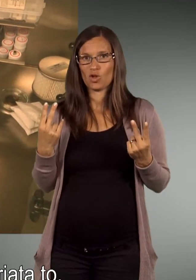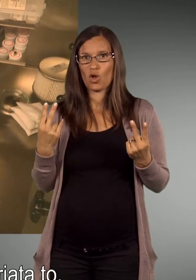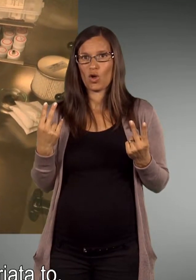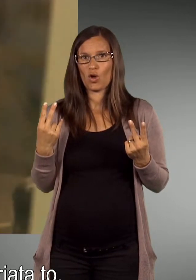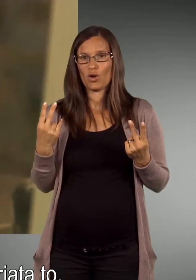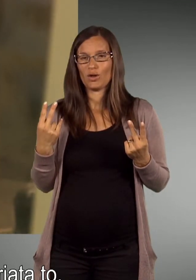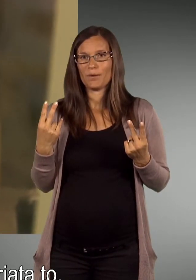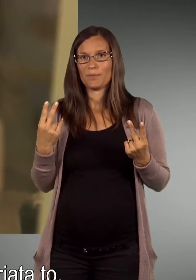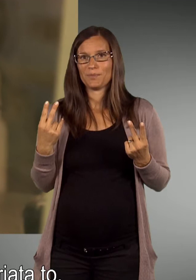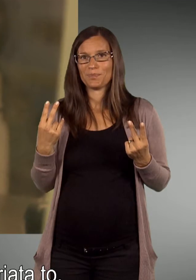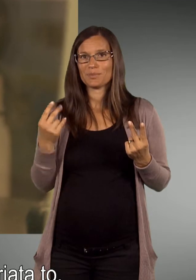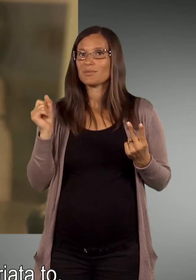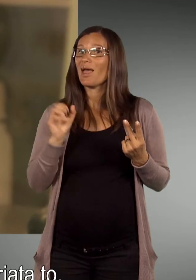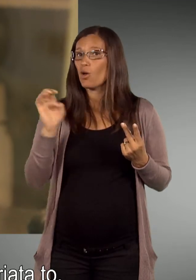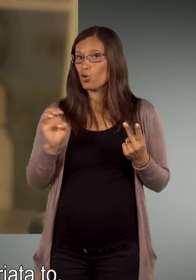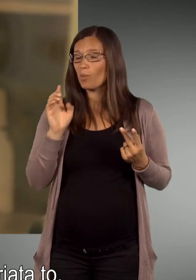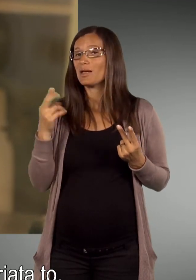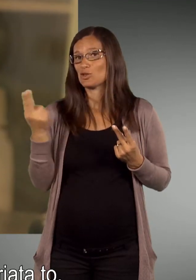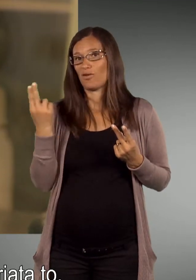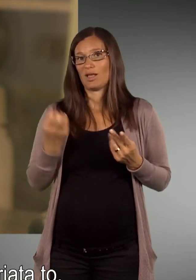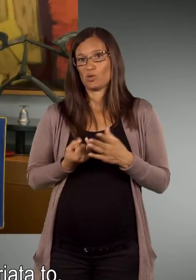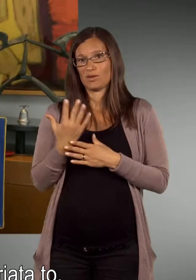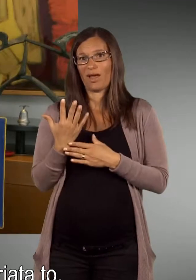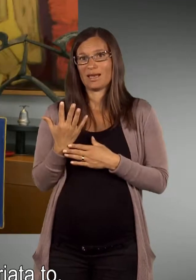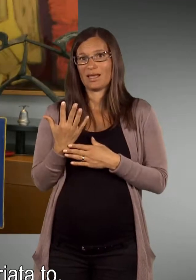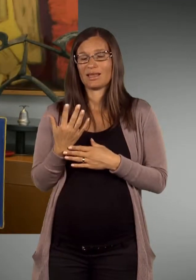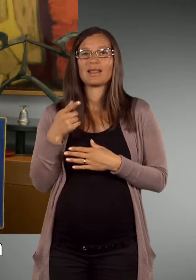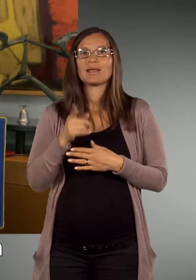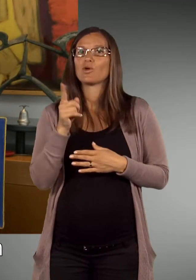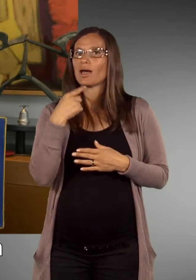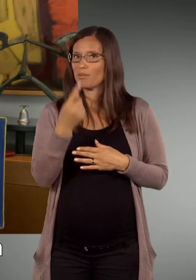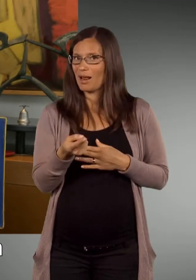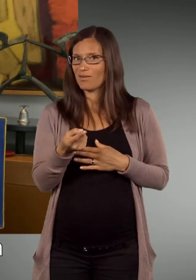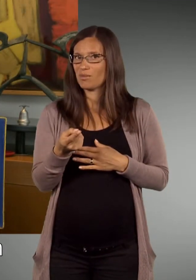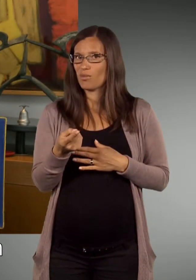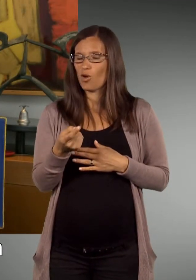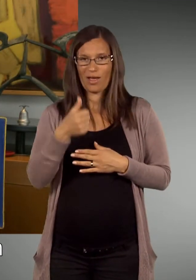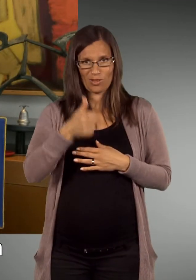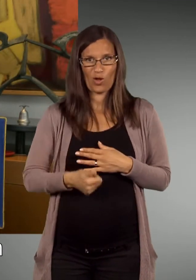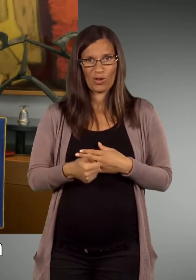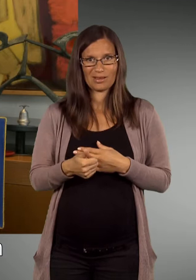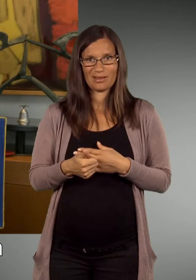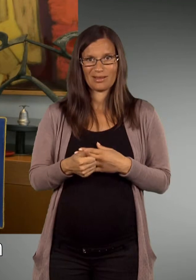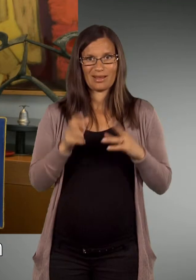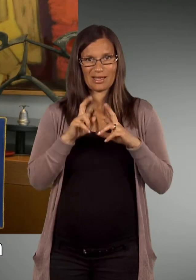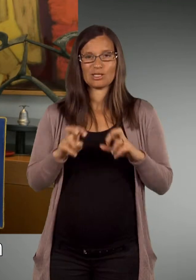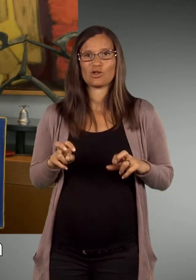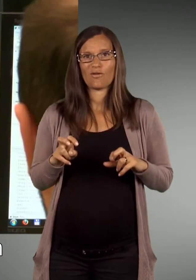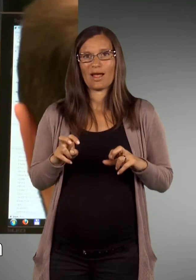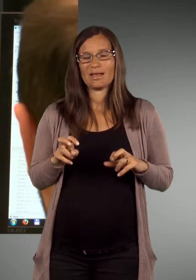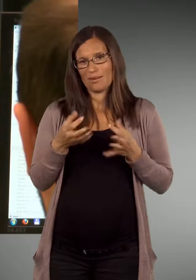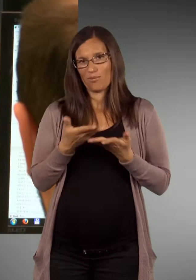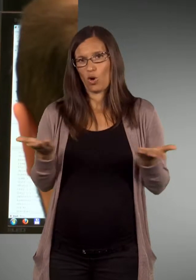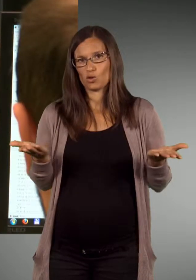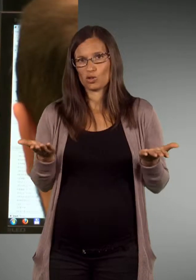da Evropa in Slovenija seveda ustvarjata temu, kar pravimo enoten raziskovalni prostor,